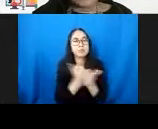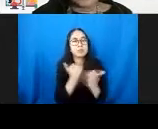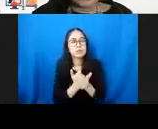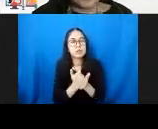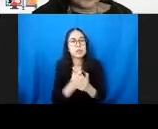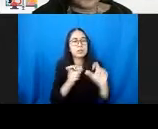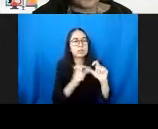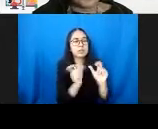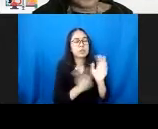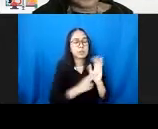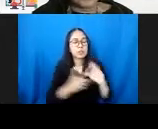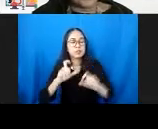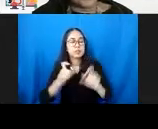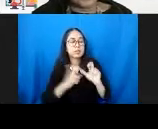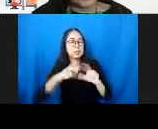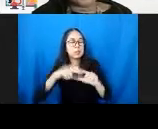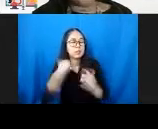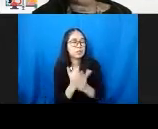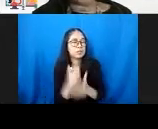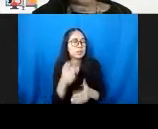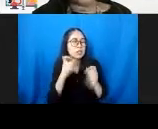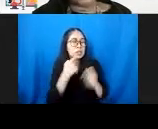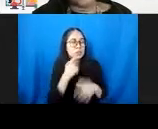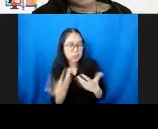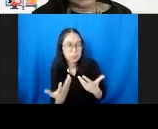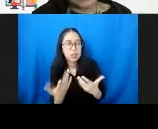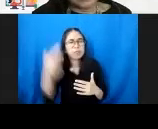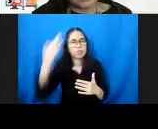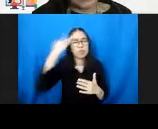ini adalah kita tahu pemerintah pusat sudah